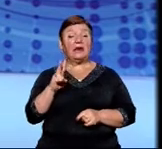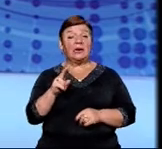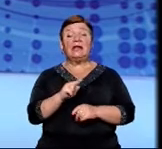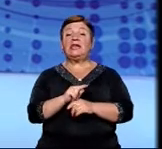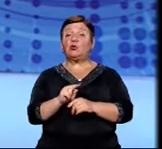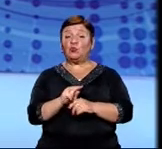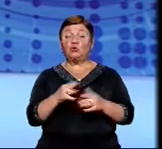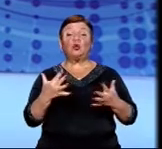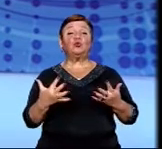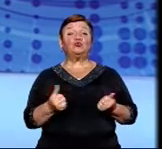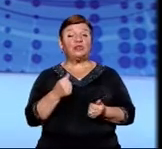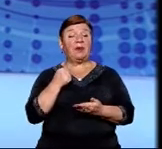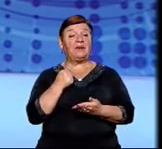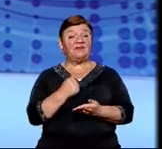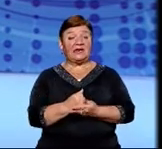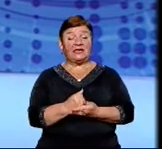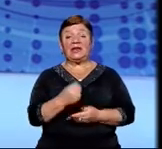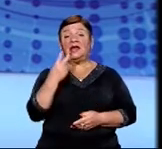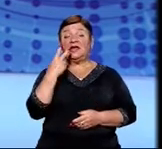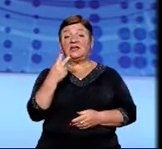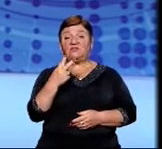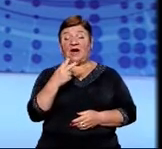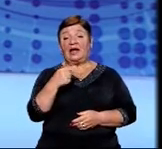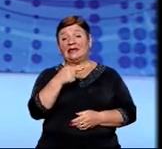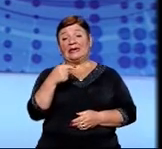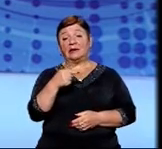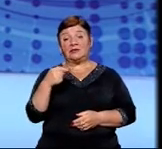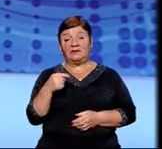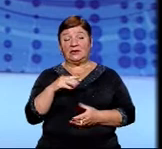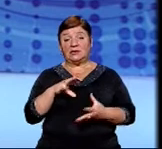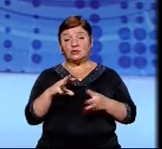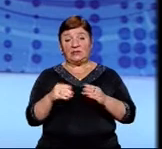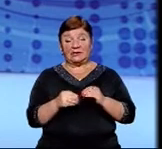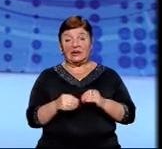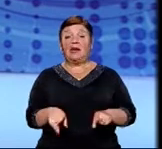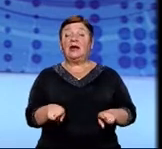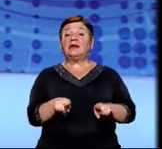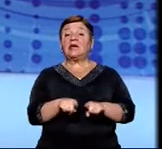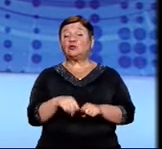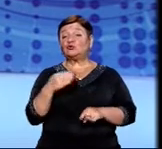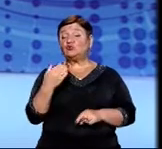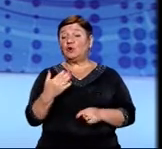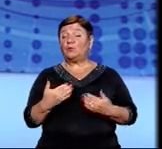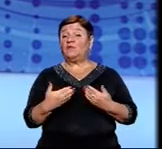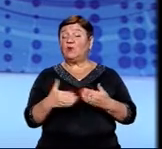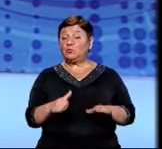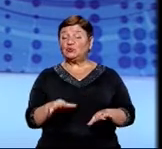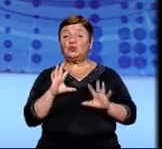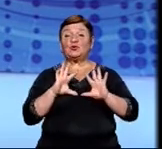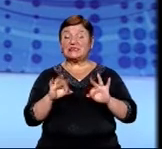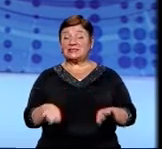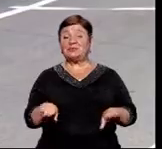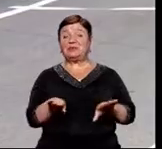лікують, одужання мають підтвердити 2 негативні результати тестів поспіль. Також у цьому випуску ми розкажемо про таке.